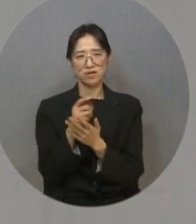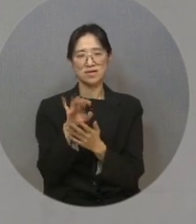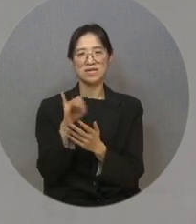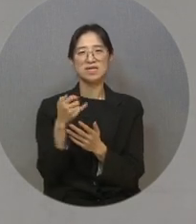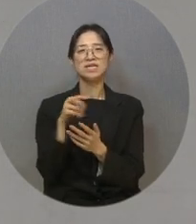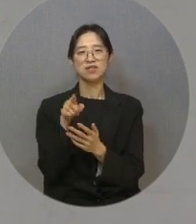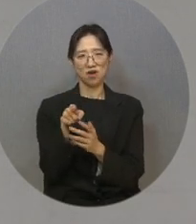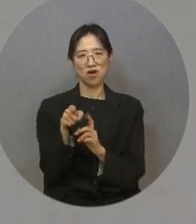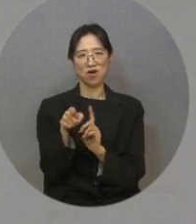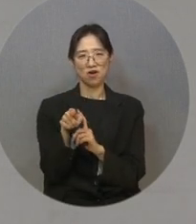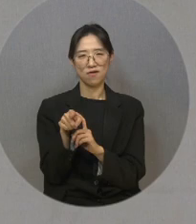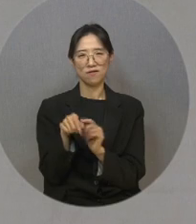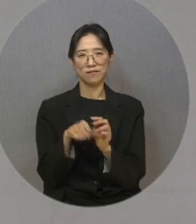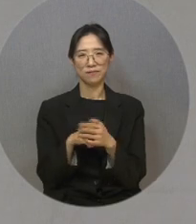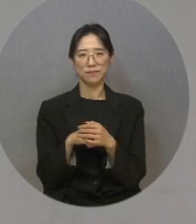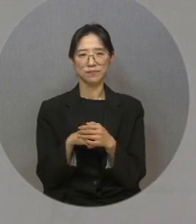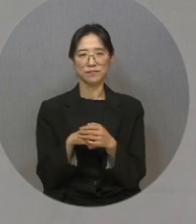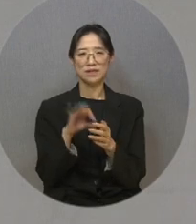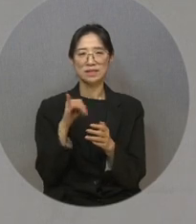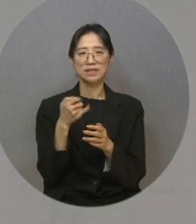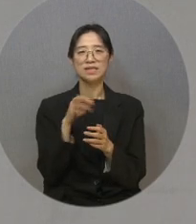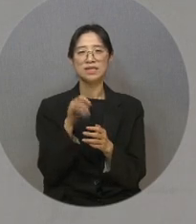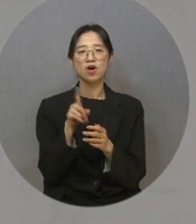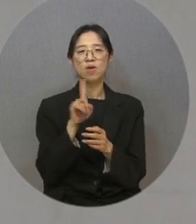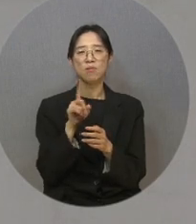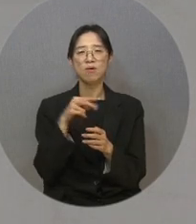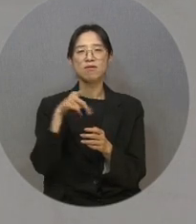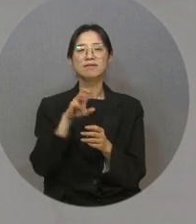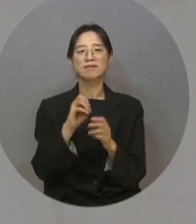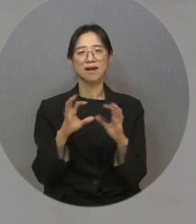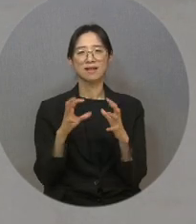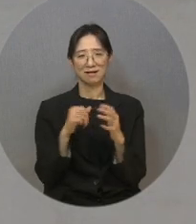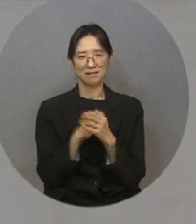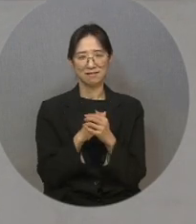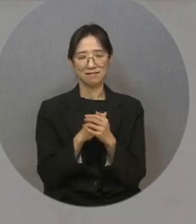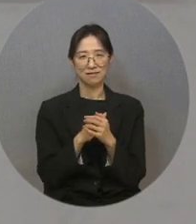은어. 은어가 뭡니까? 상나라입니다. 상나라.